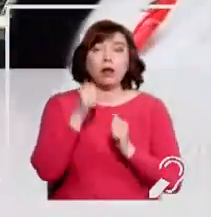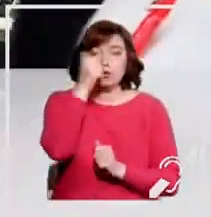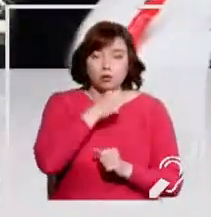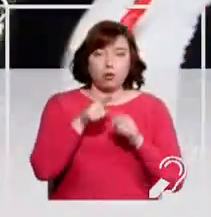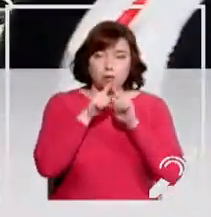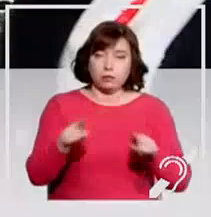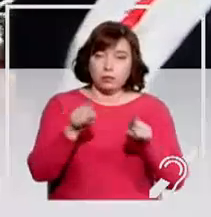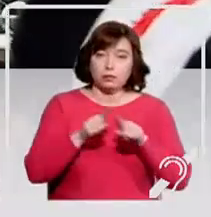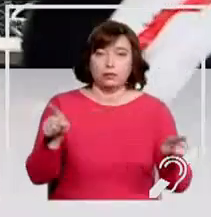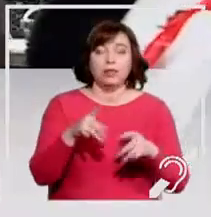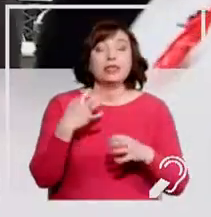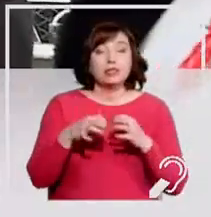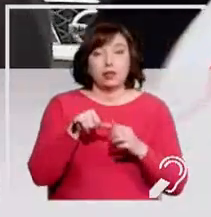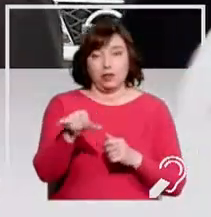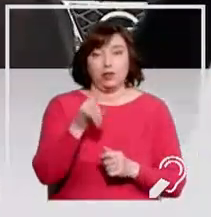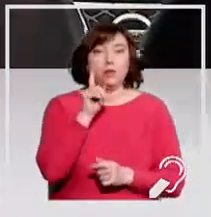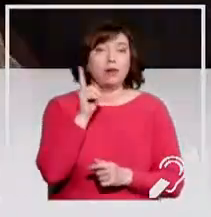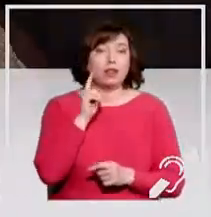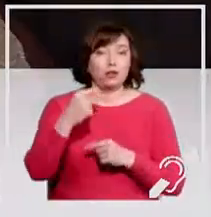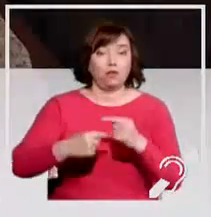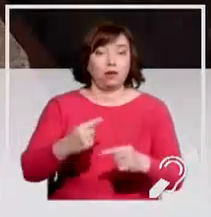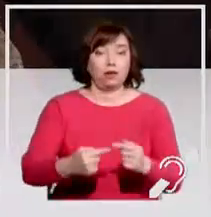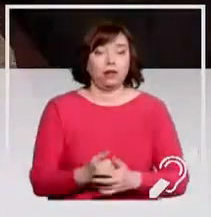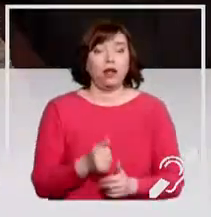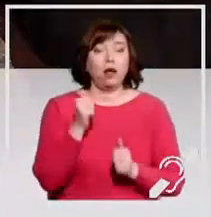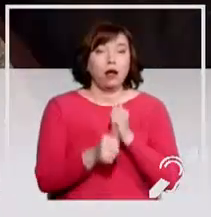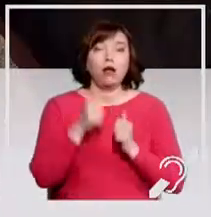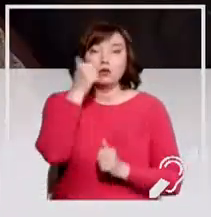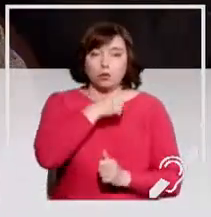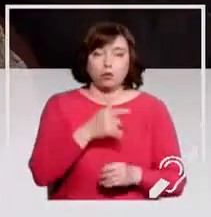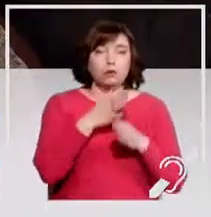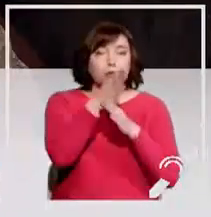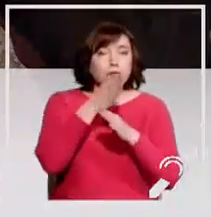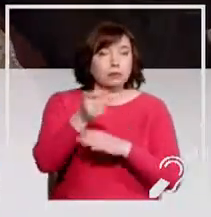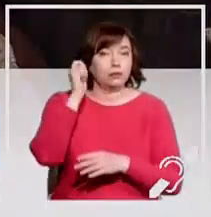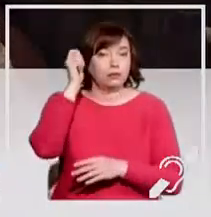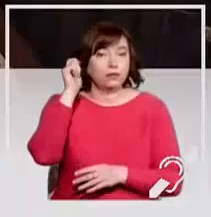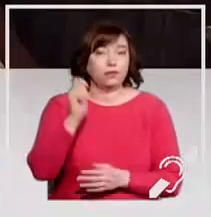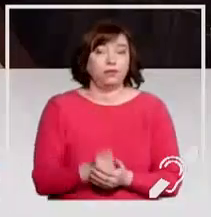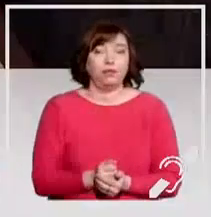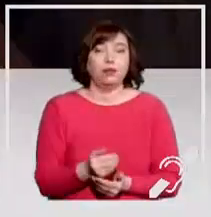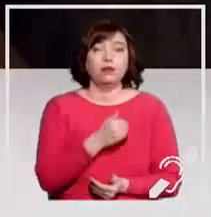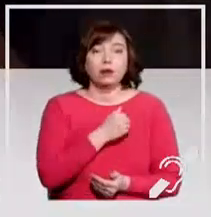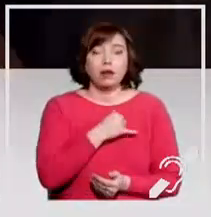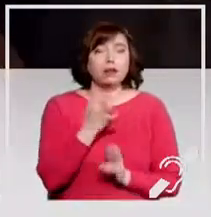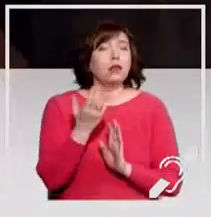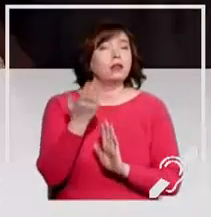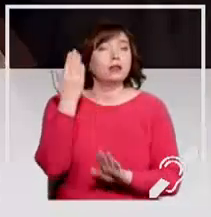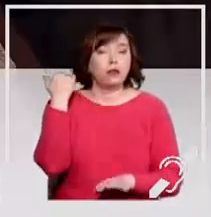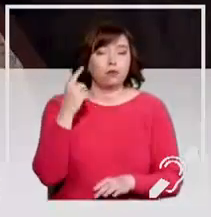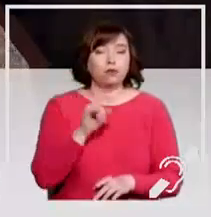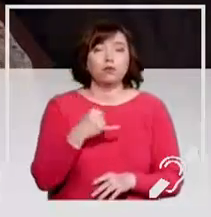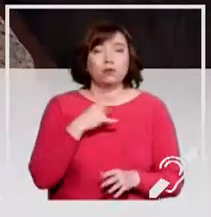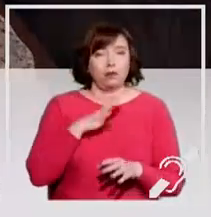să le promoveze în rândul tinerei generații. An de an mergem cu colinda. Ne-am dorit enorm de mult să